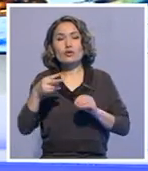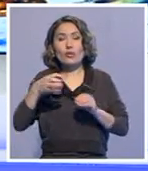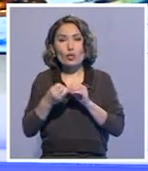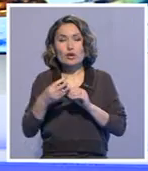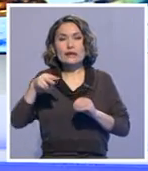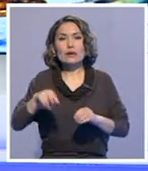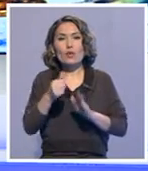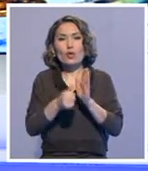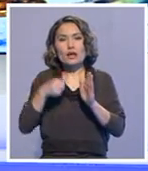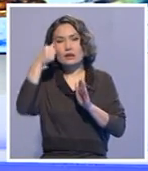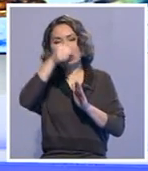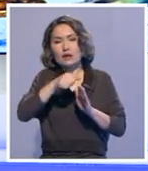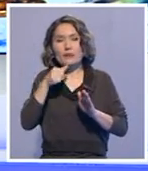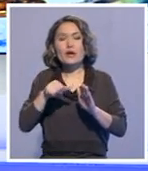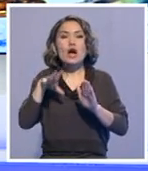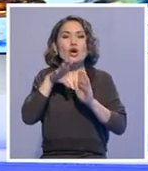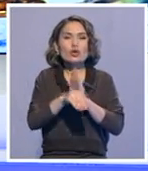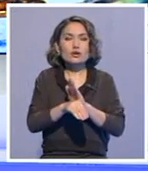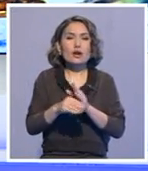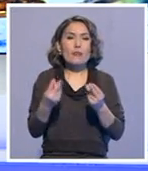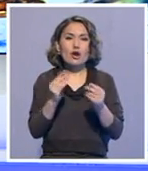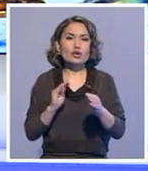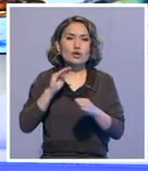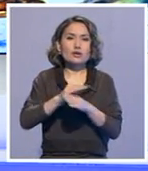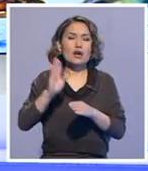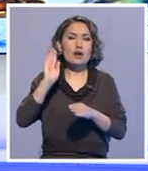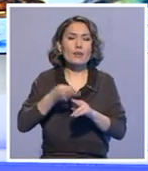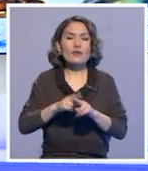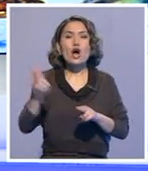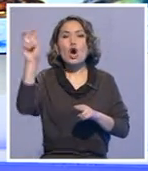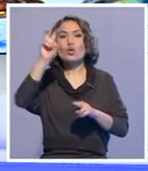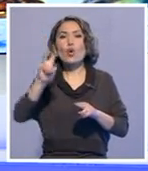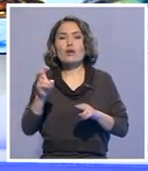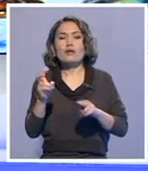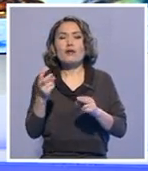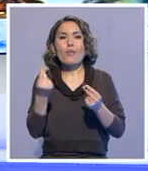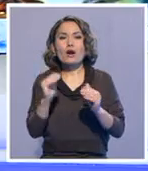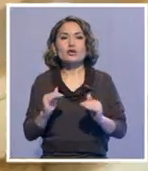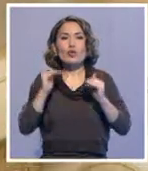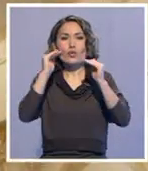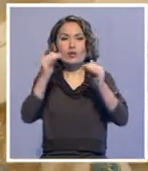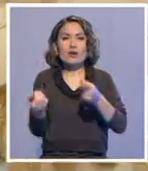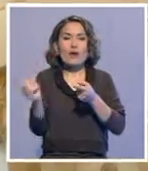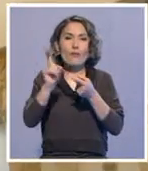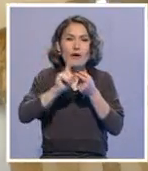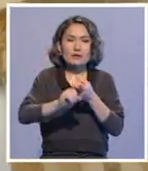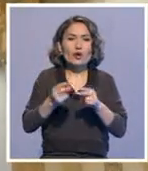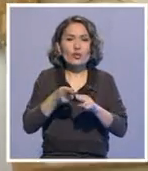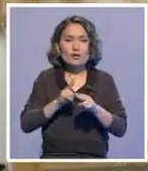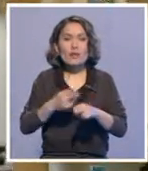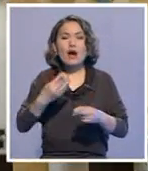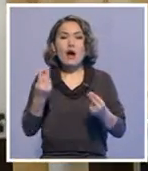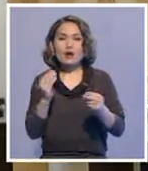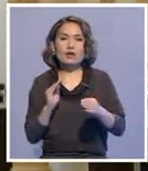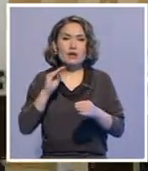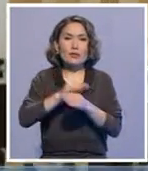республикалық бюджетке енгізілген түзетулерді қабылдады. Қосымша қаражаттар теңге бағамының өзгеруіне, сондай-ақ елбасы жолдауындағы тапсырмаларды орындау үшін қарастырылып